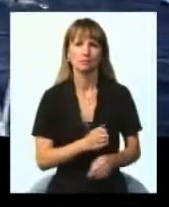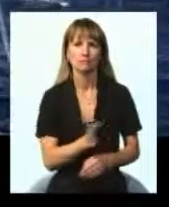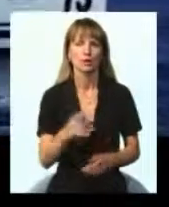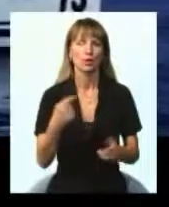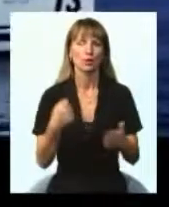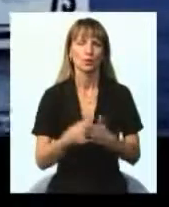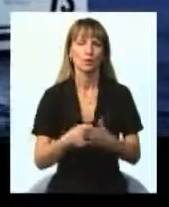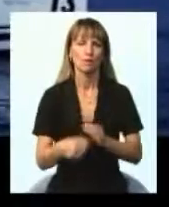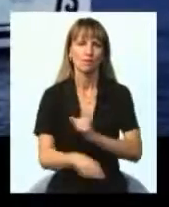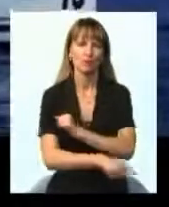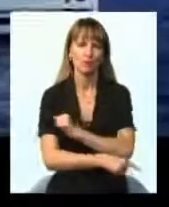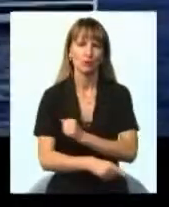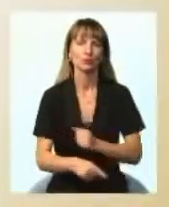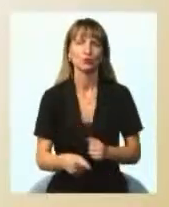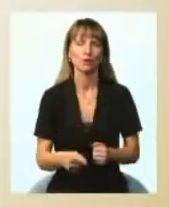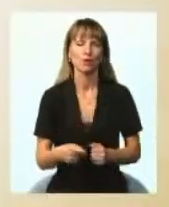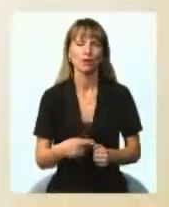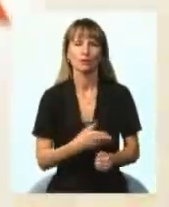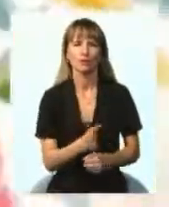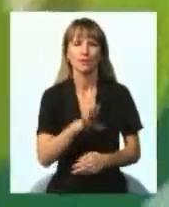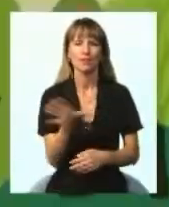фінішу, обійшовши всі перепони.